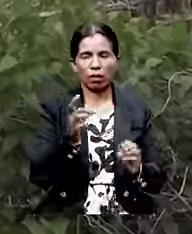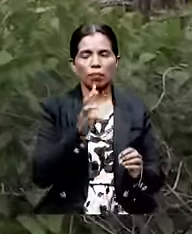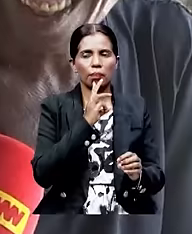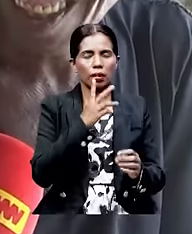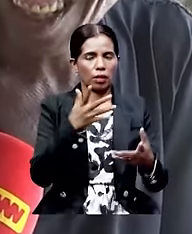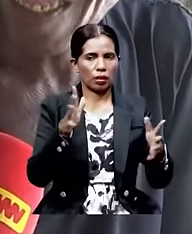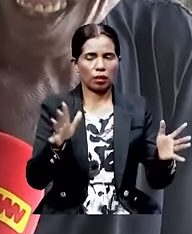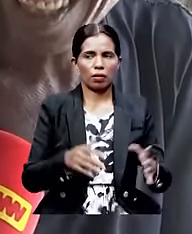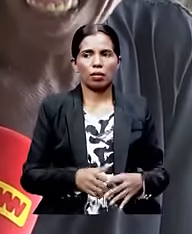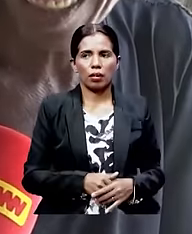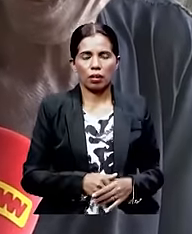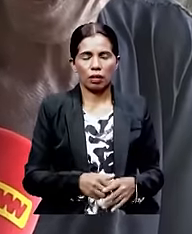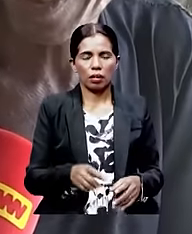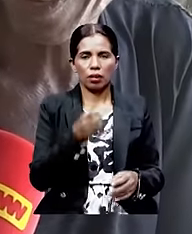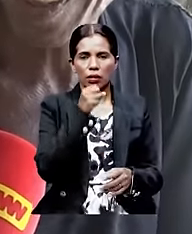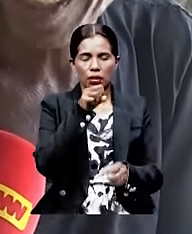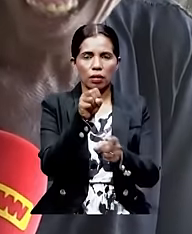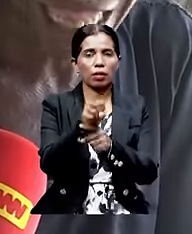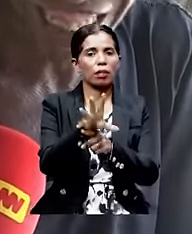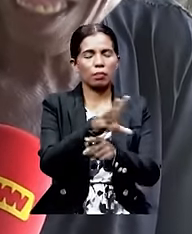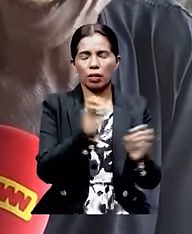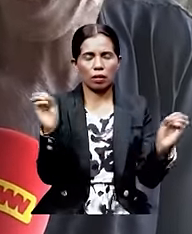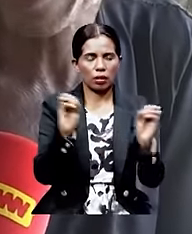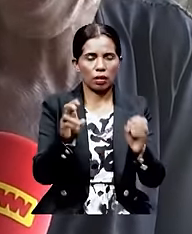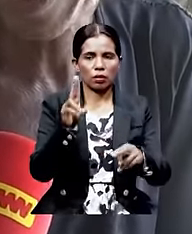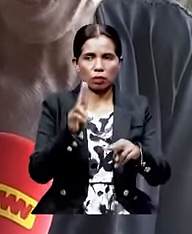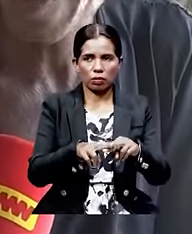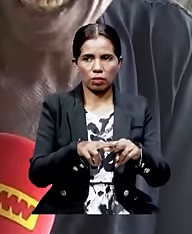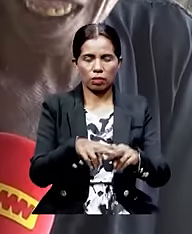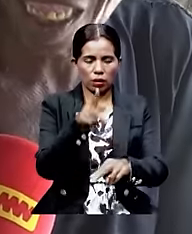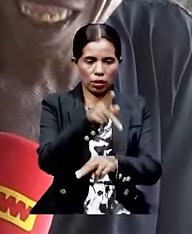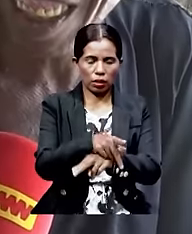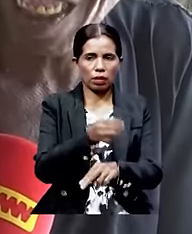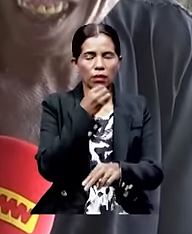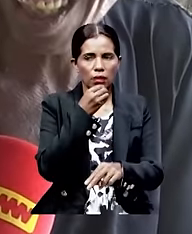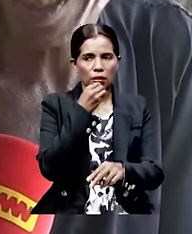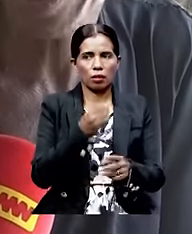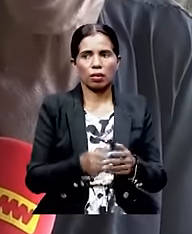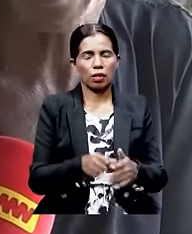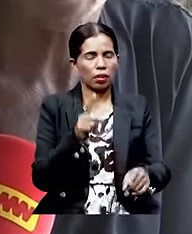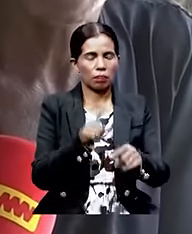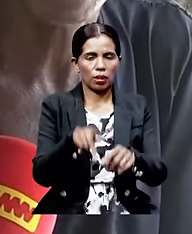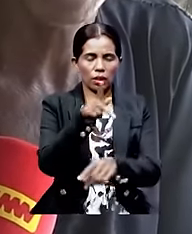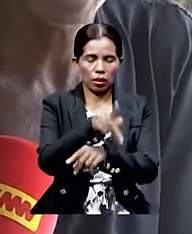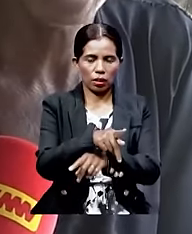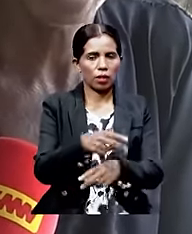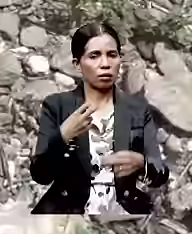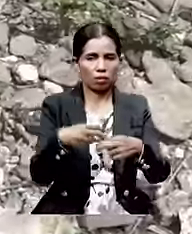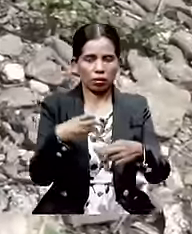meleno. Kalau lampar laya, anta tu napu kundit. Orang lorong tengahanu na. Alabele him file ida ben sekalang kalan na usir aras